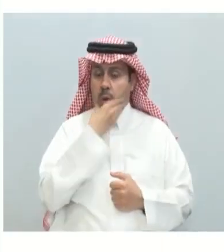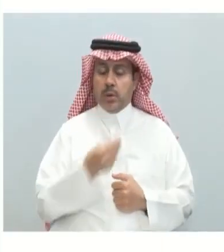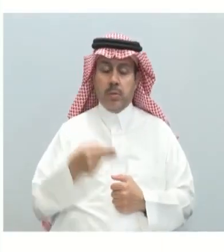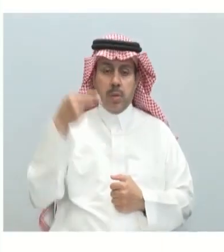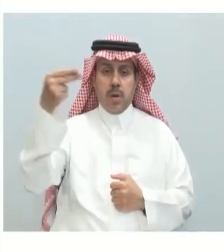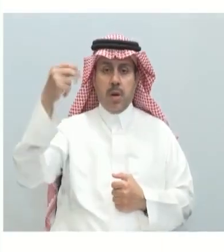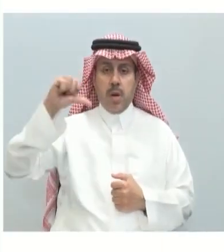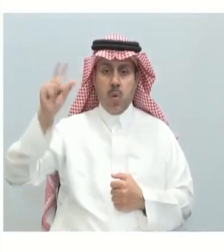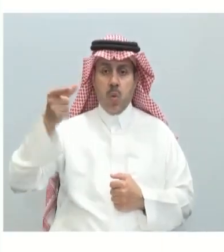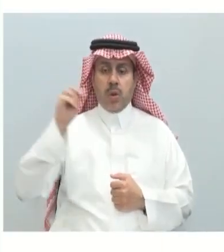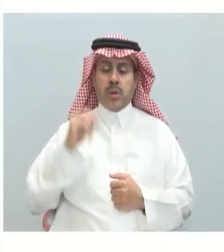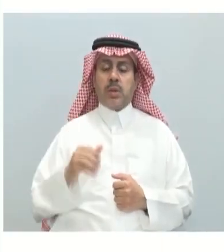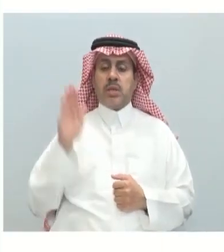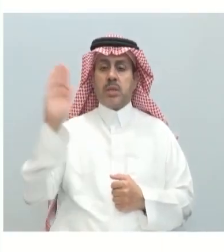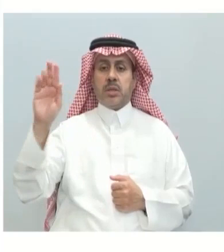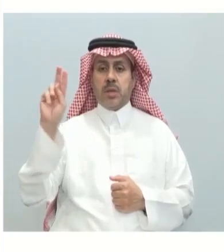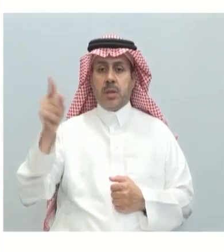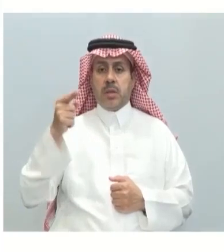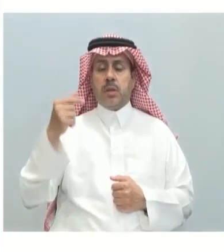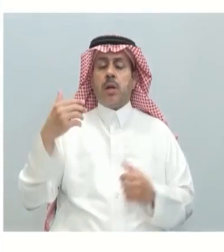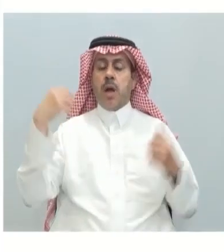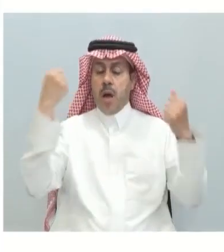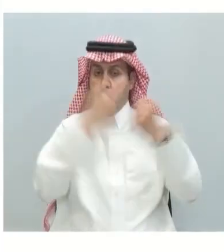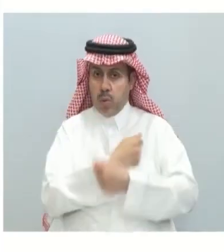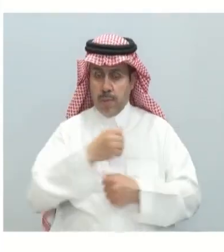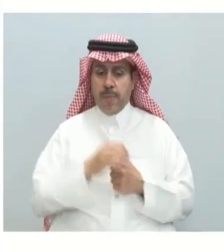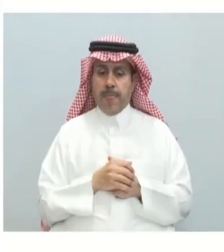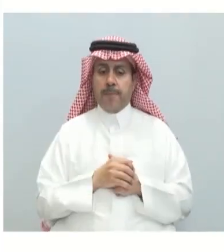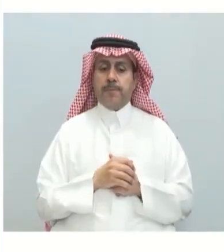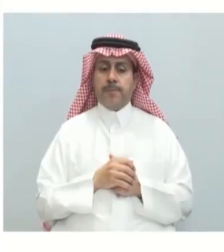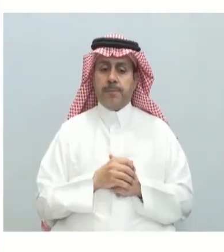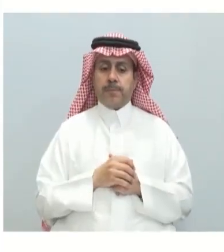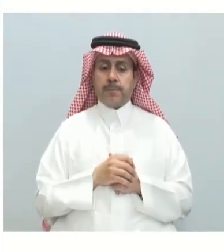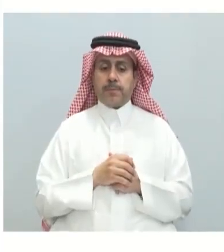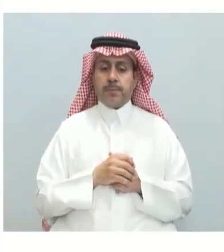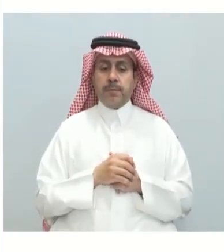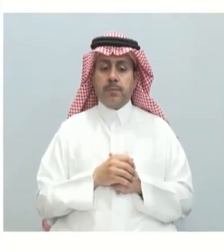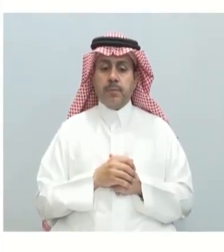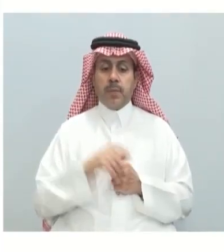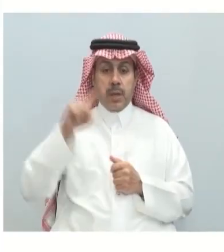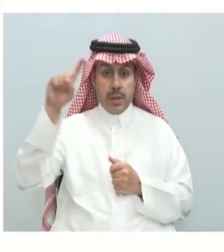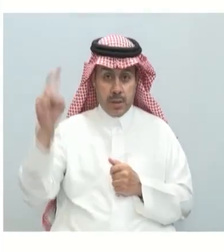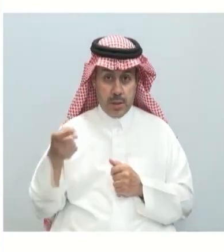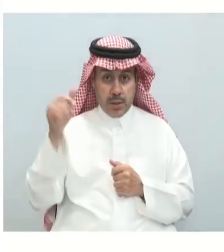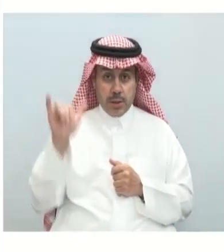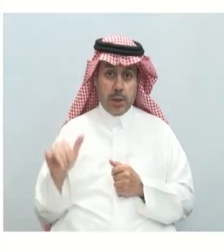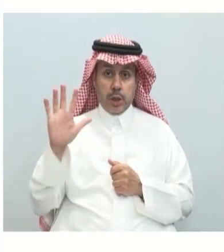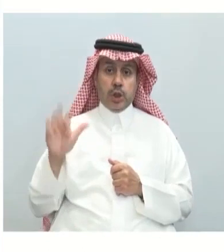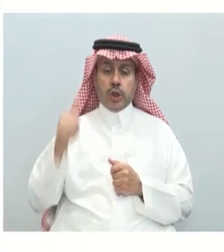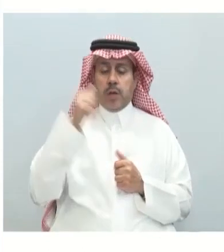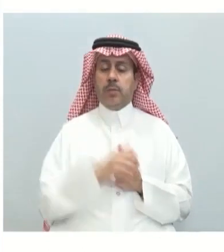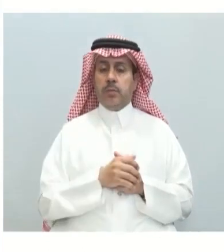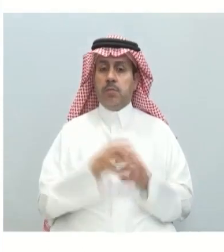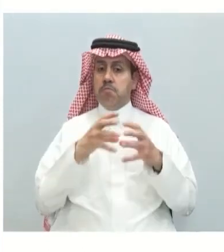يحرص الشيطان على على اظهارها ايضا ناتي الى قوله وريشا ما المراد بالريش هنا